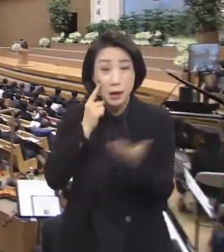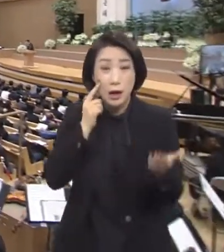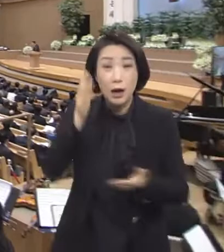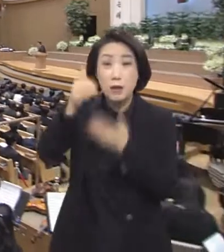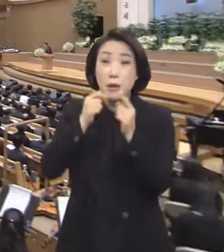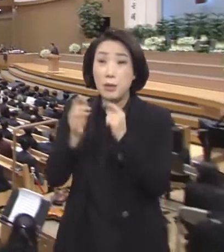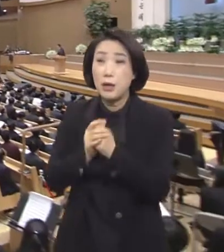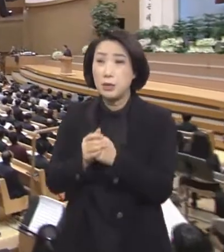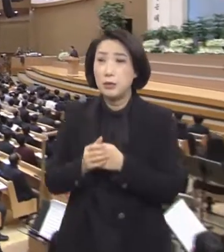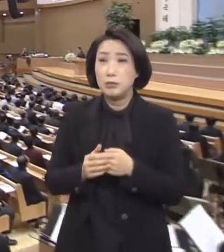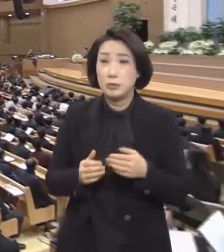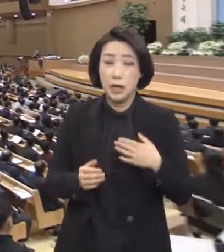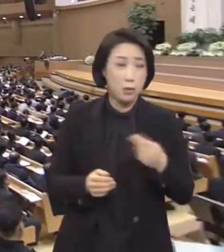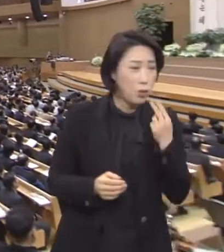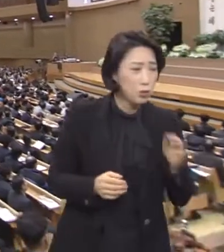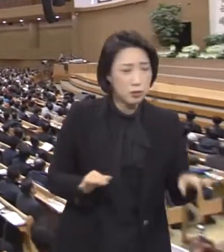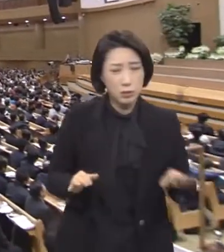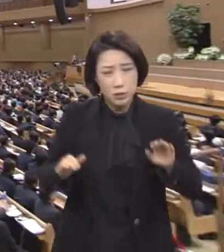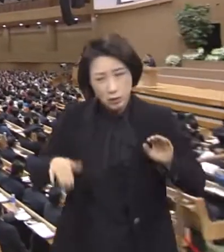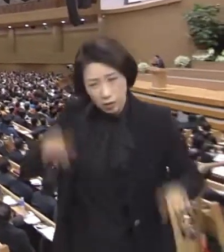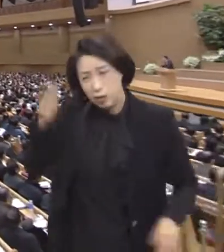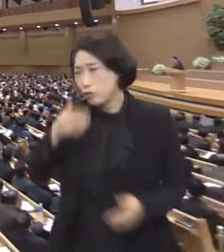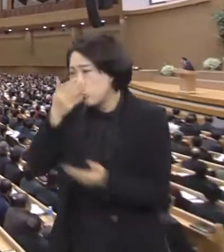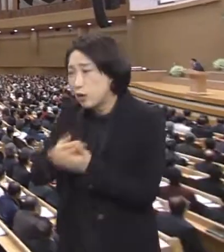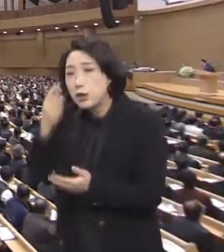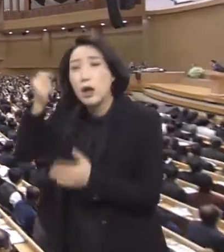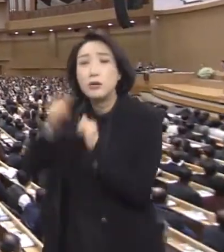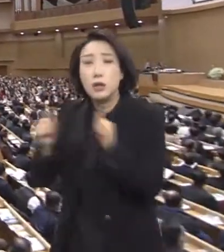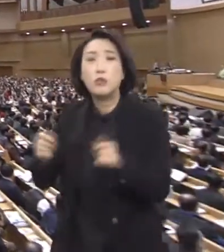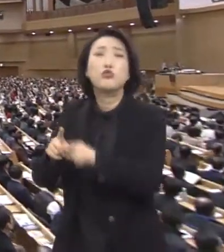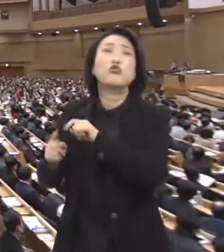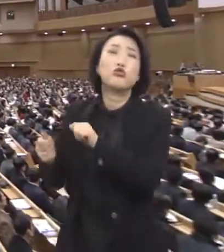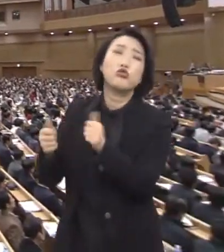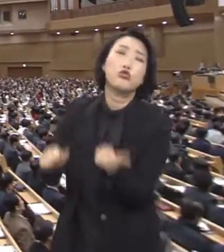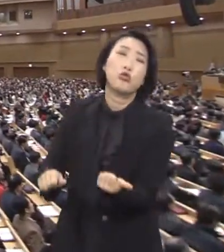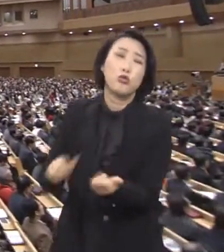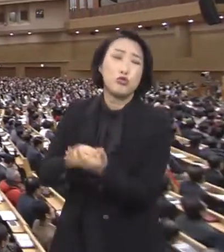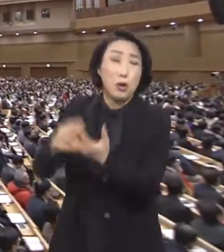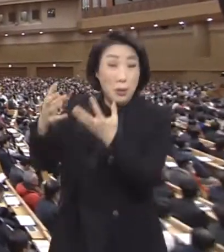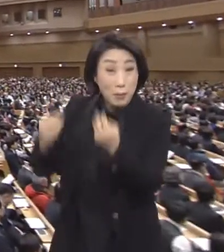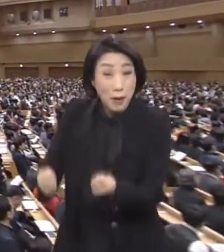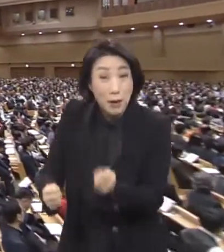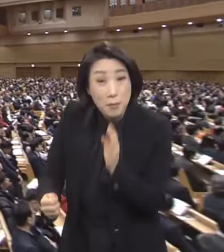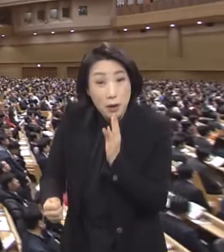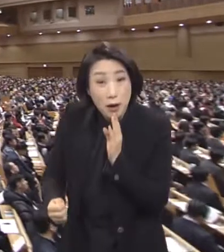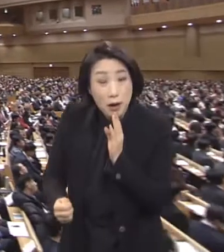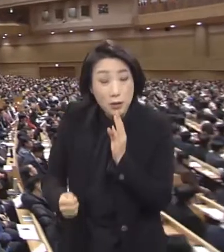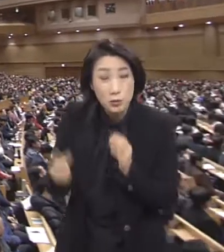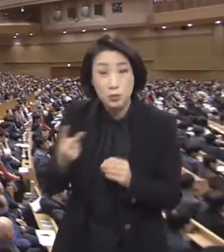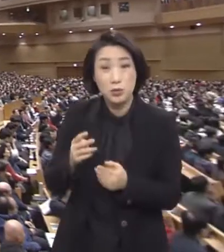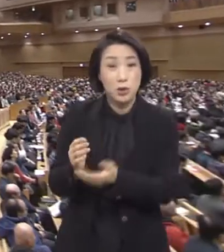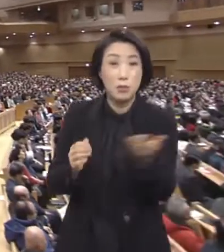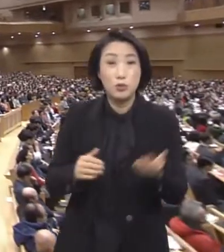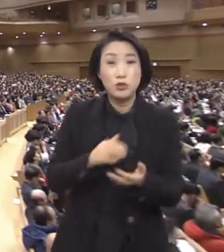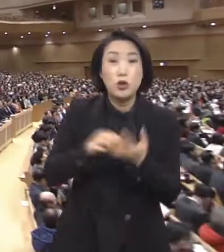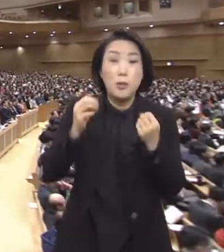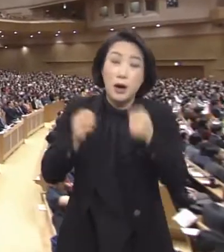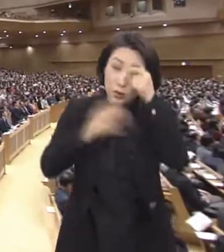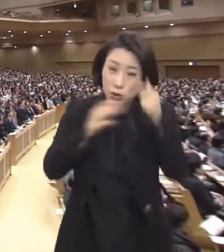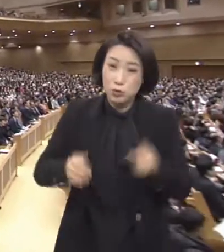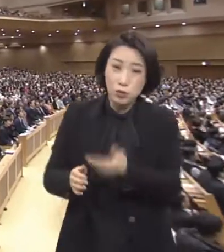말씀을 목숨보다 크게 여긴 사람이 얼마나 순교했으며 그리고 나머지 얼마나 많은